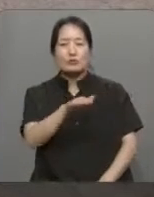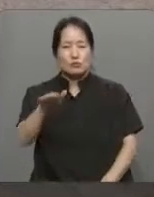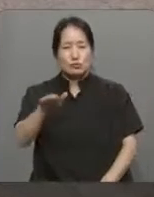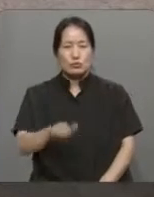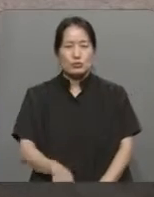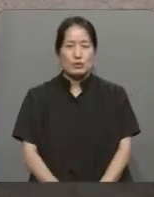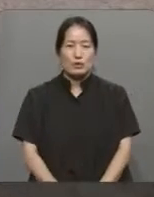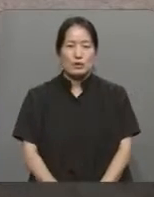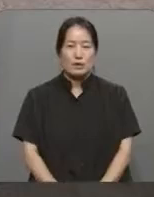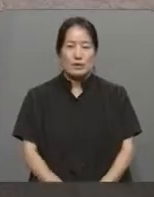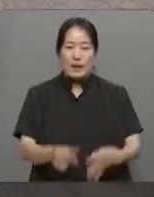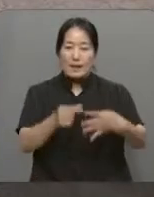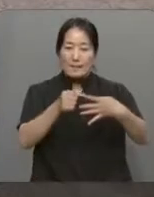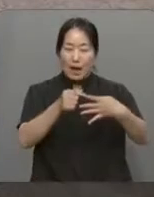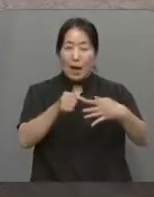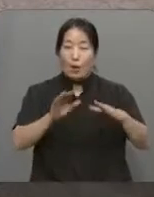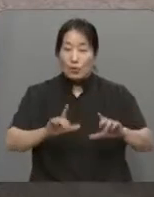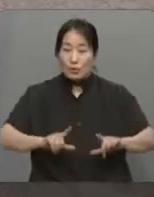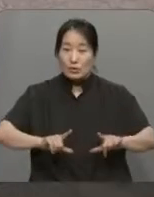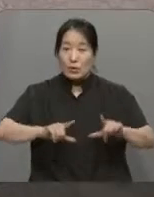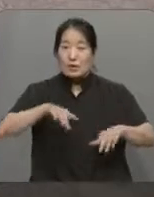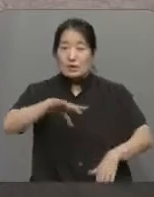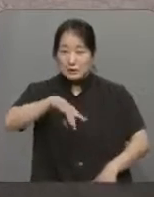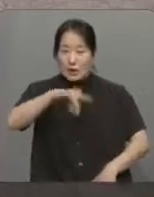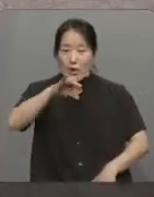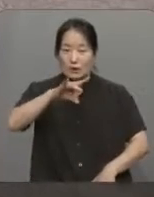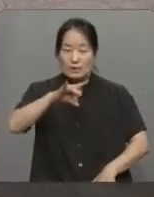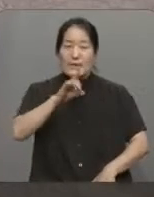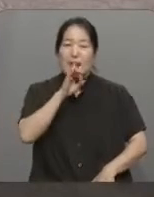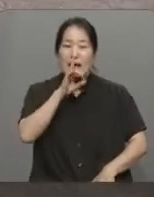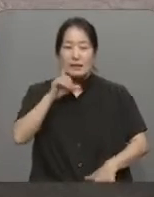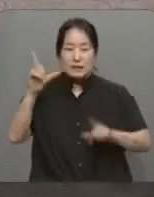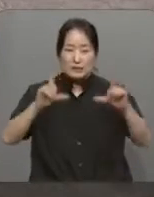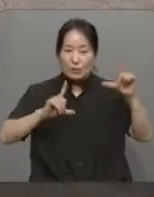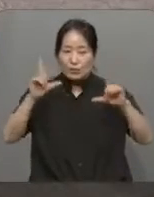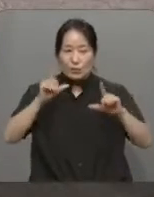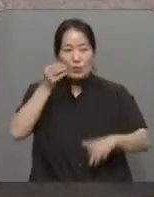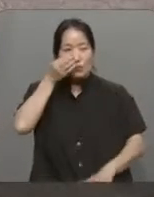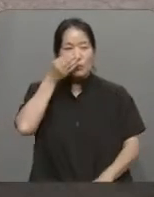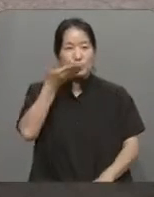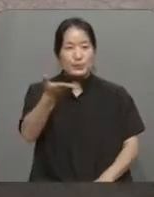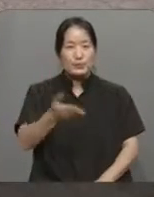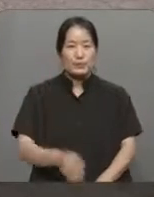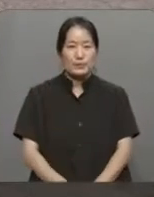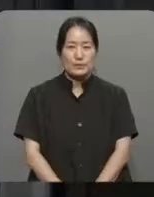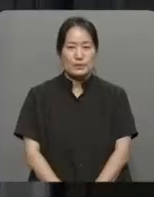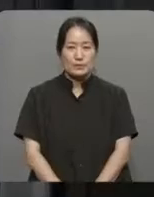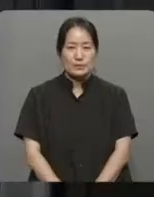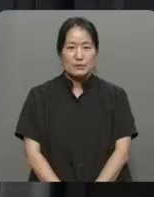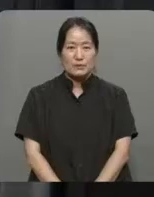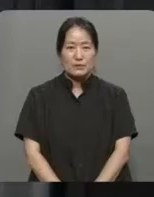단계입니다. 4단계 시행 첫날을 맞은 강릉 지역을 정상빈 기자가 돌아봤습니다.